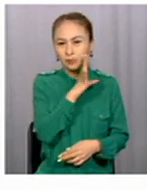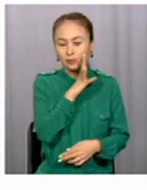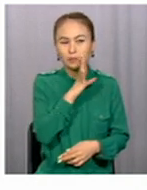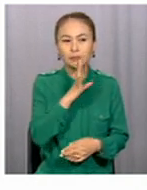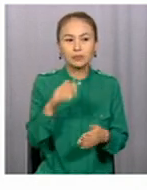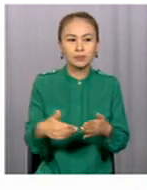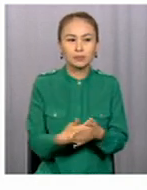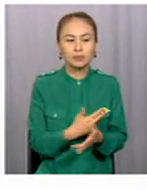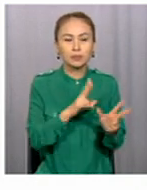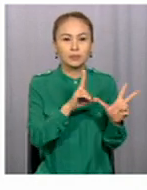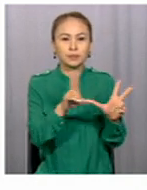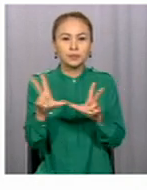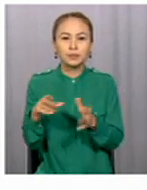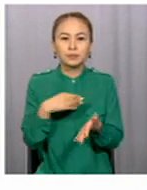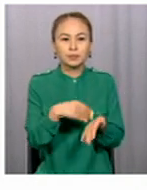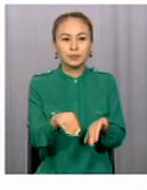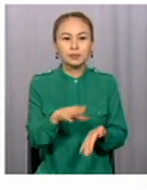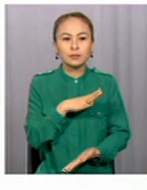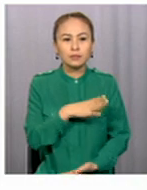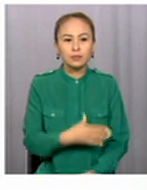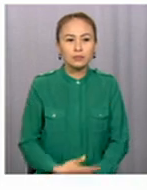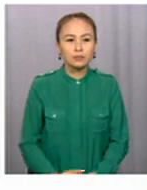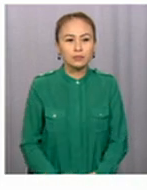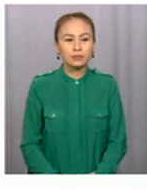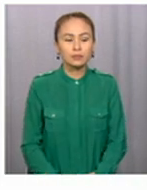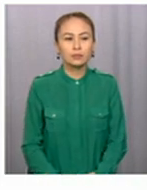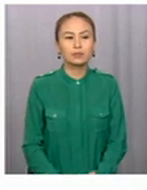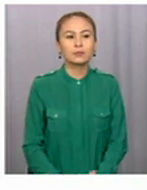Анам жаңа жиһаз сатып алды.